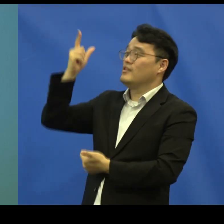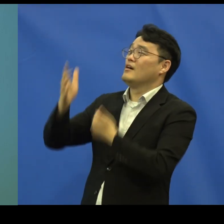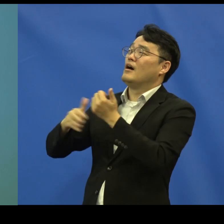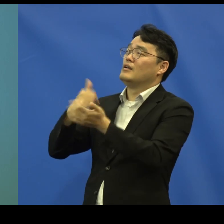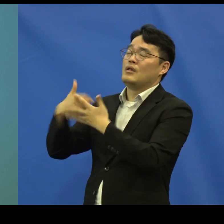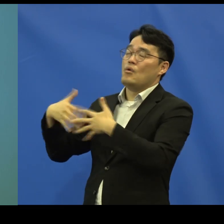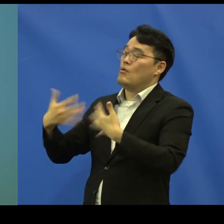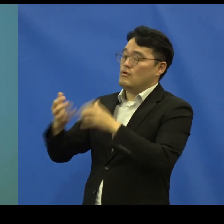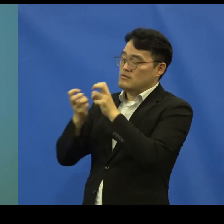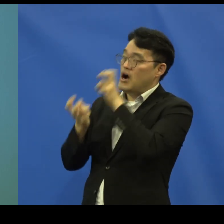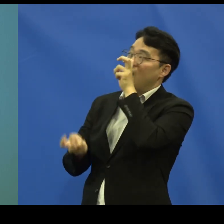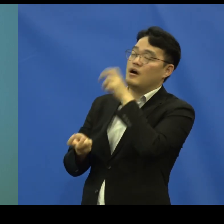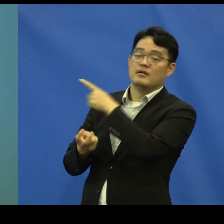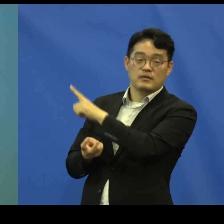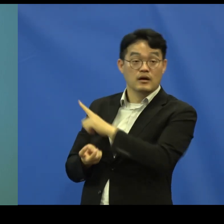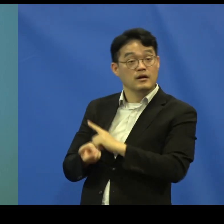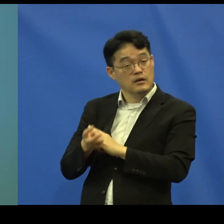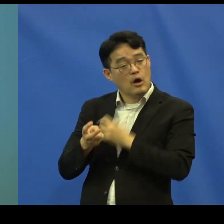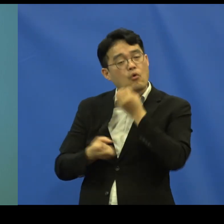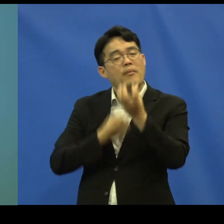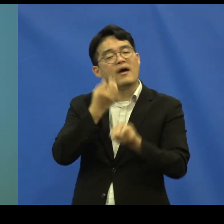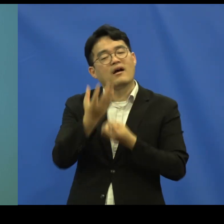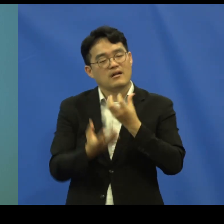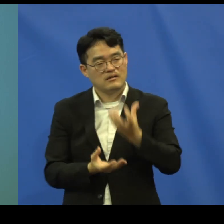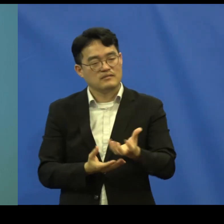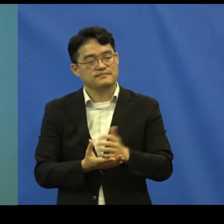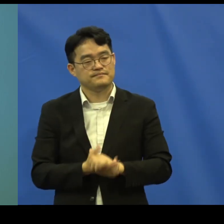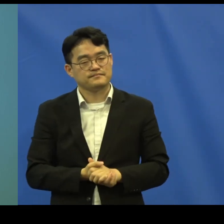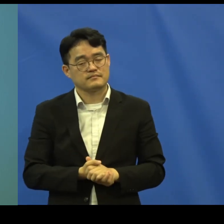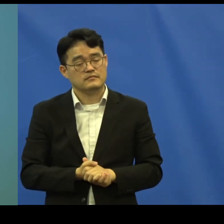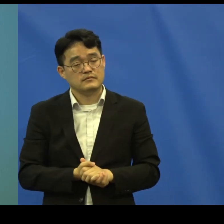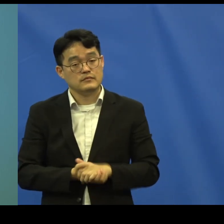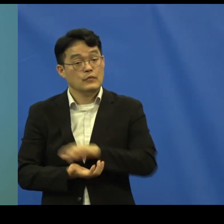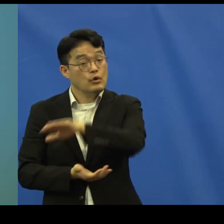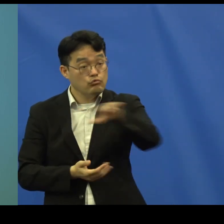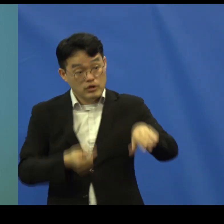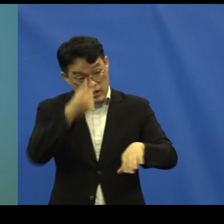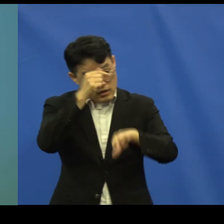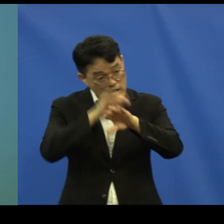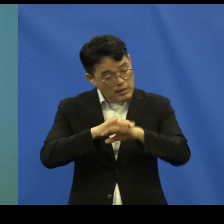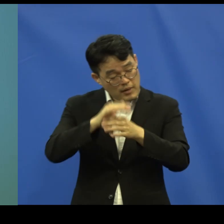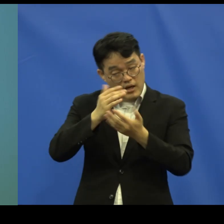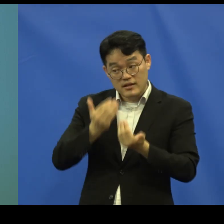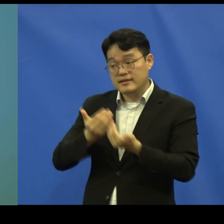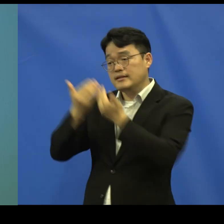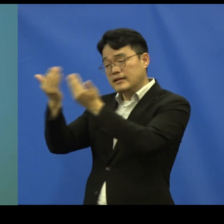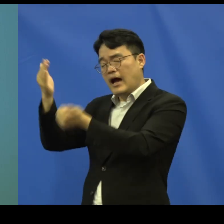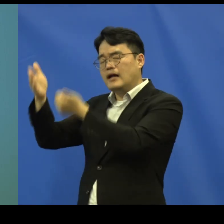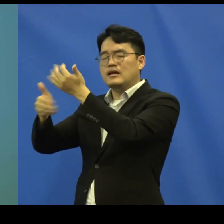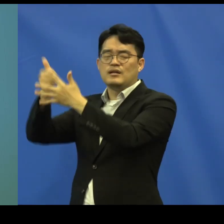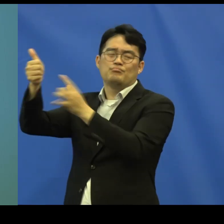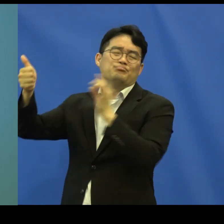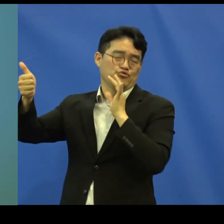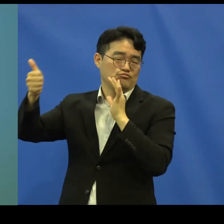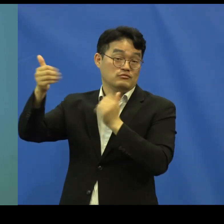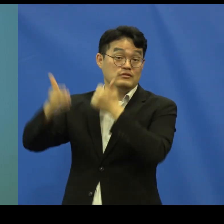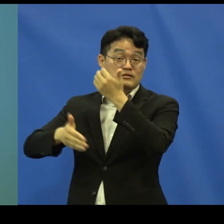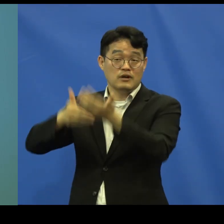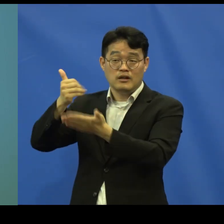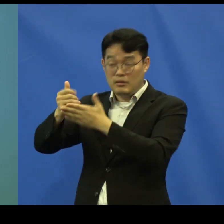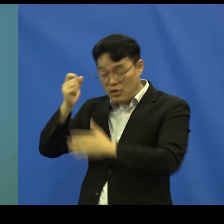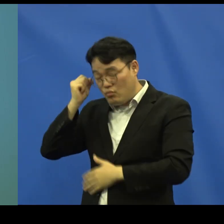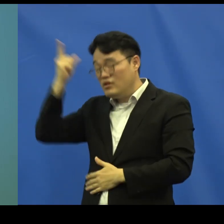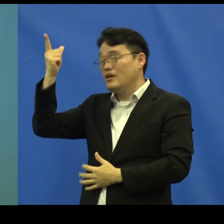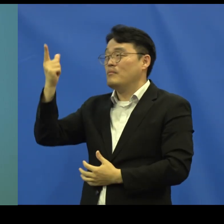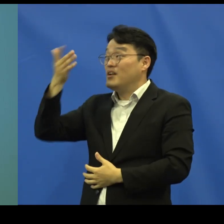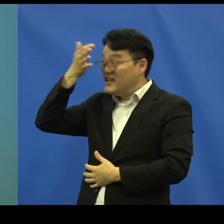그러니까 우리의 예배의 대상은 누구입니까? 하나님이에요. 그 하나님의 가치를 인정하는 것이 예배라는 거예요.